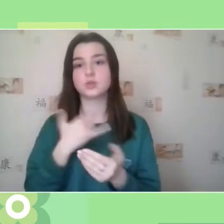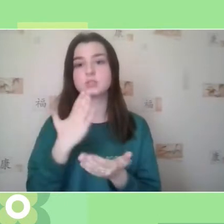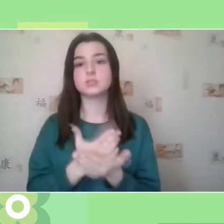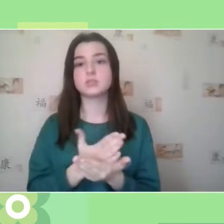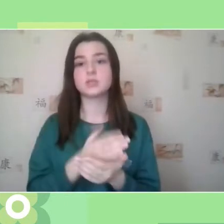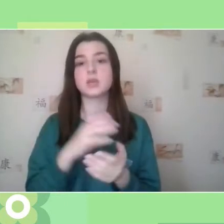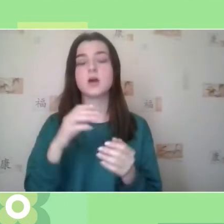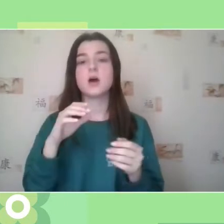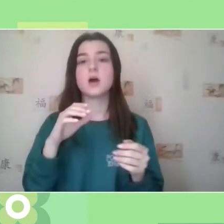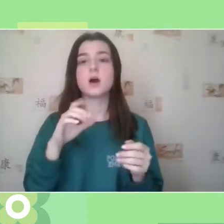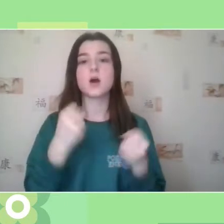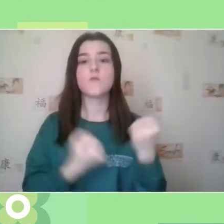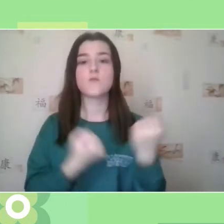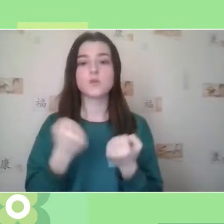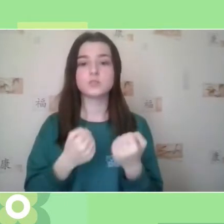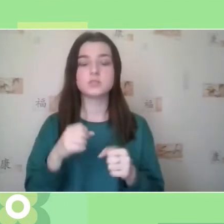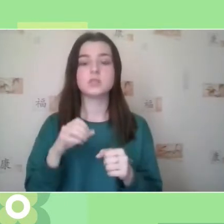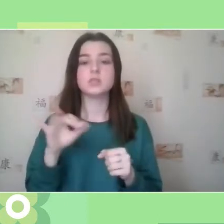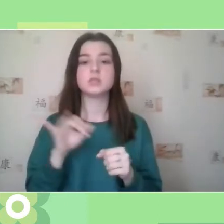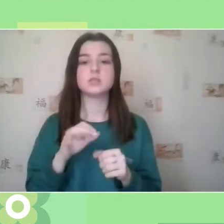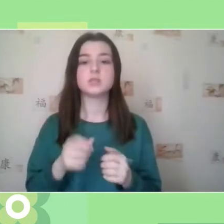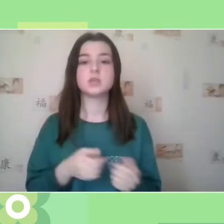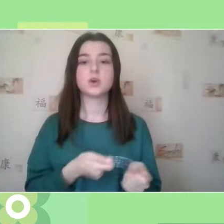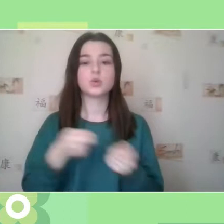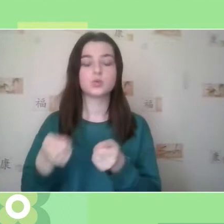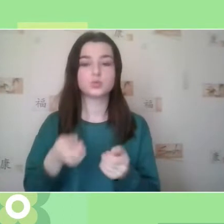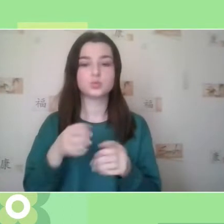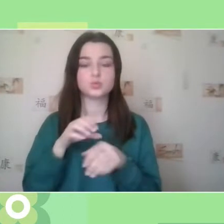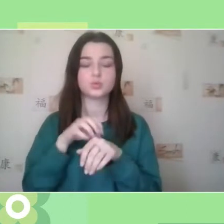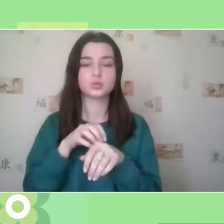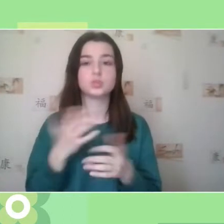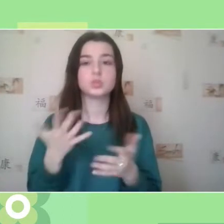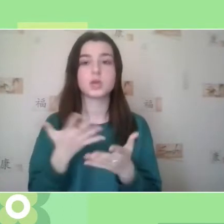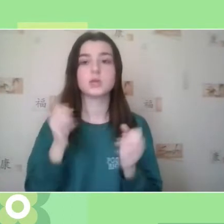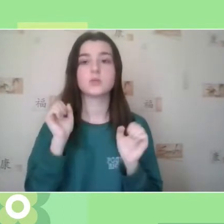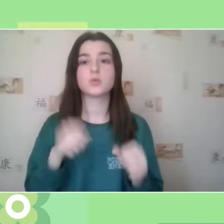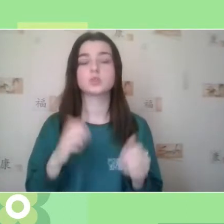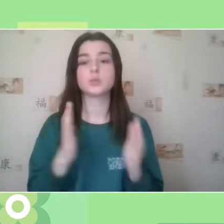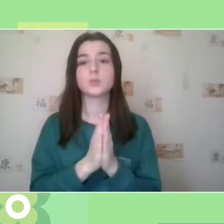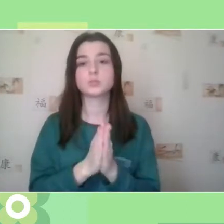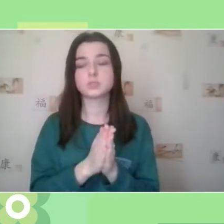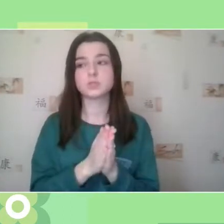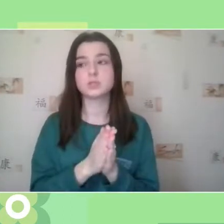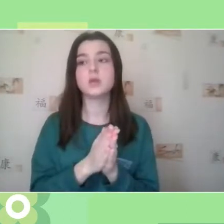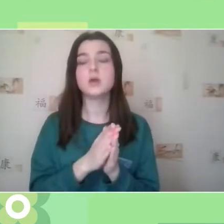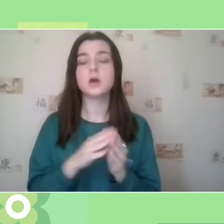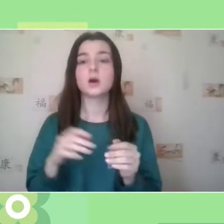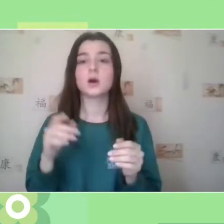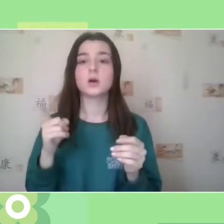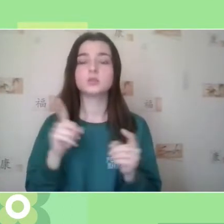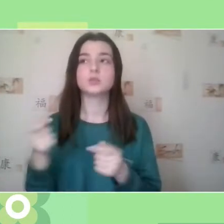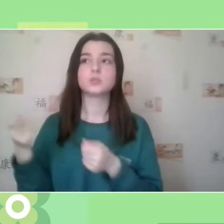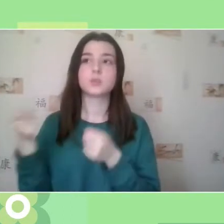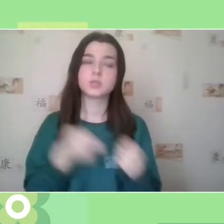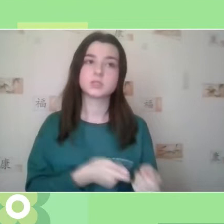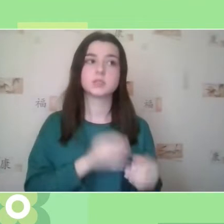водій, грузчик, це навіть їх кілька, це там наші куми, друзі, яких можна попросити прийти і стільці знести,